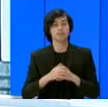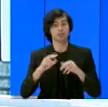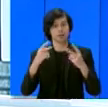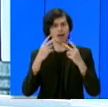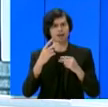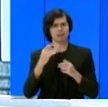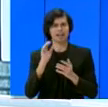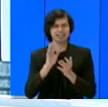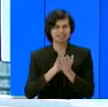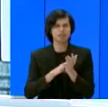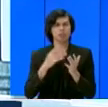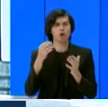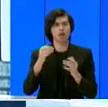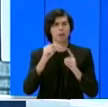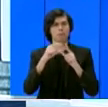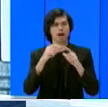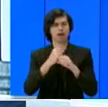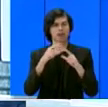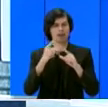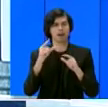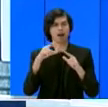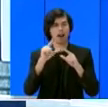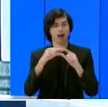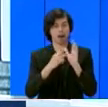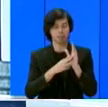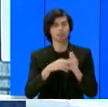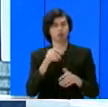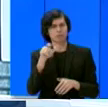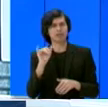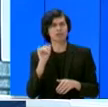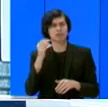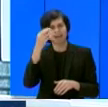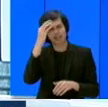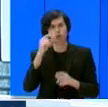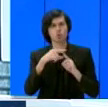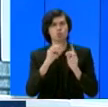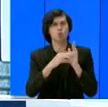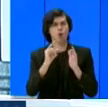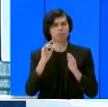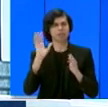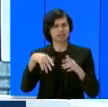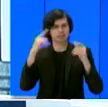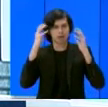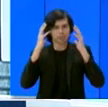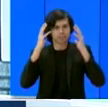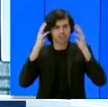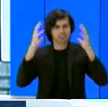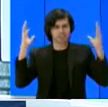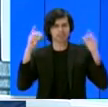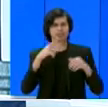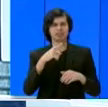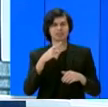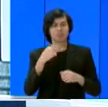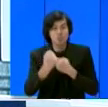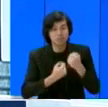Pemirsa, kisah pilu datang dari Kota Pagar Alam, di mana seorang warganya menderita penyakit tumor hingga terus mengalami pembesaran di bagian kepala. Namun